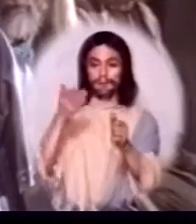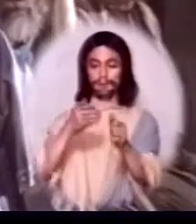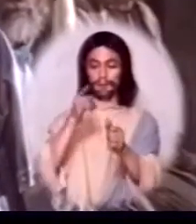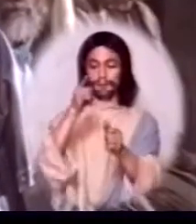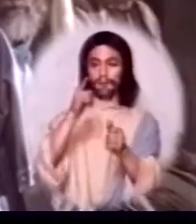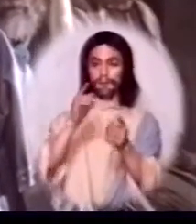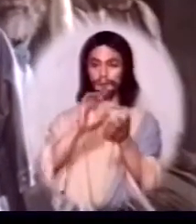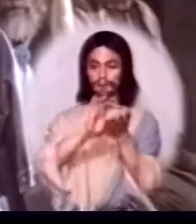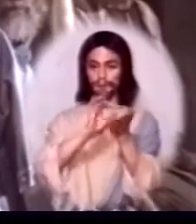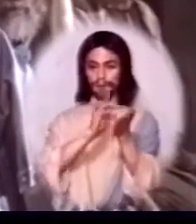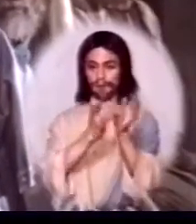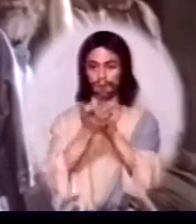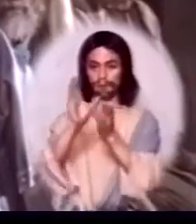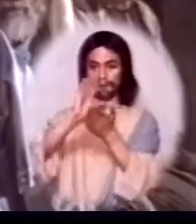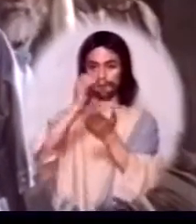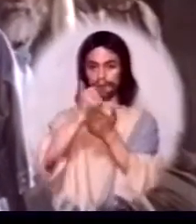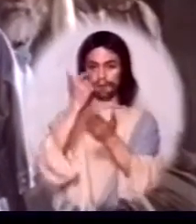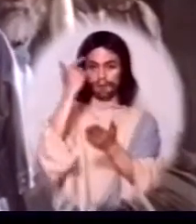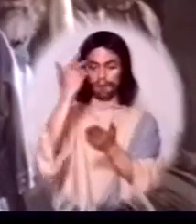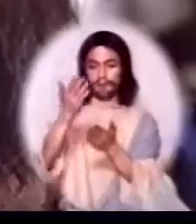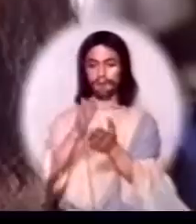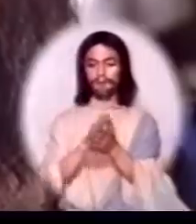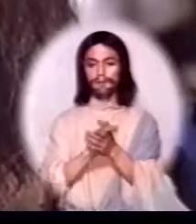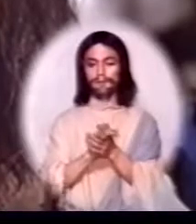말해봐라. 네가 그리스도냐?